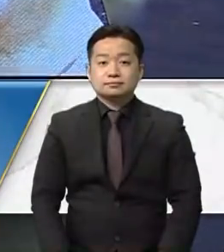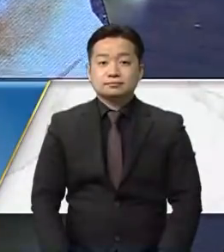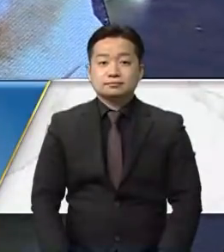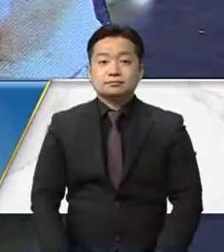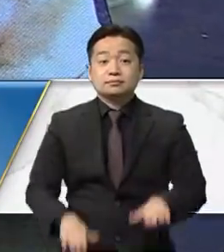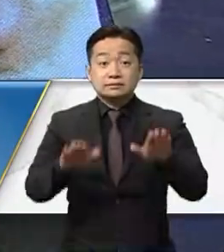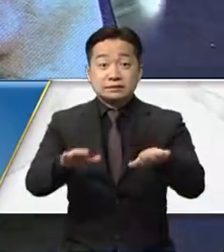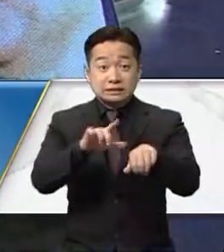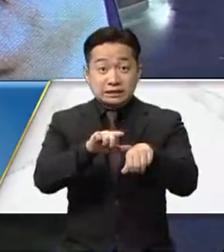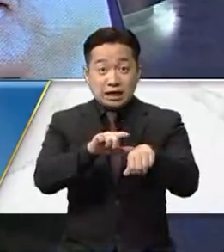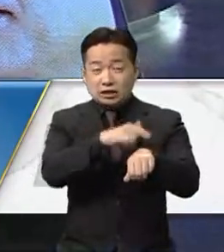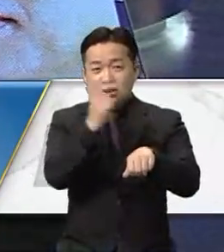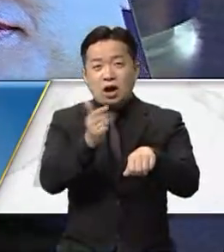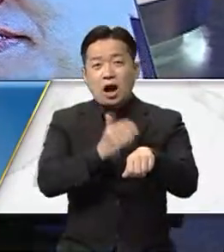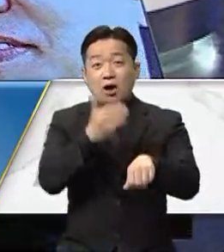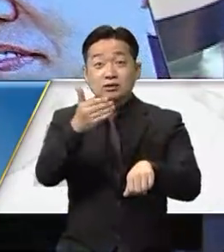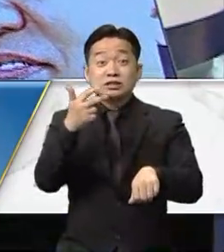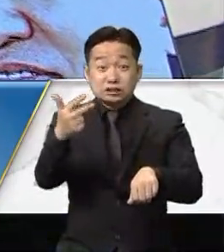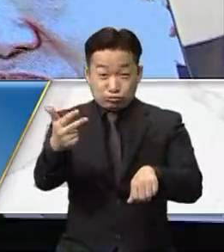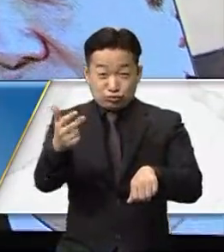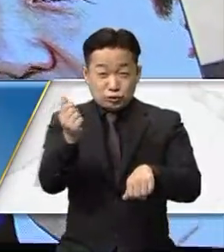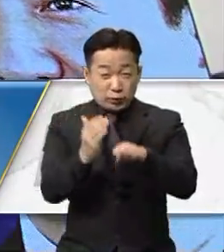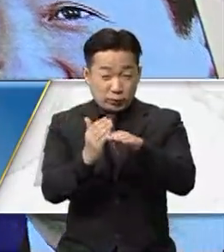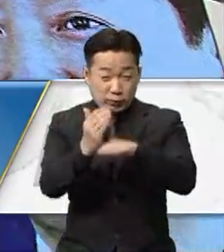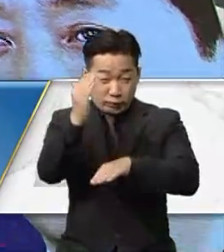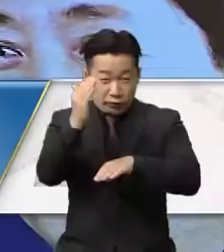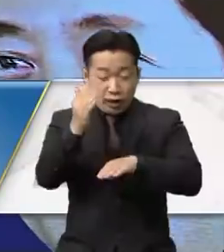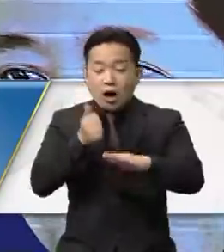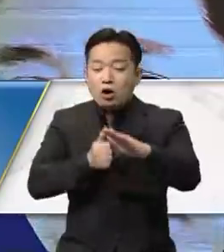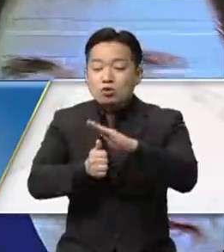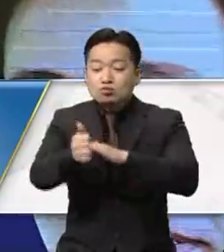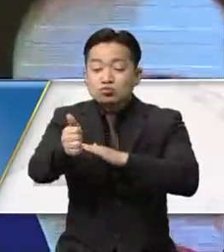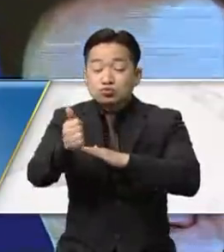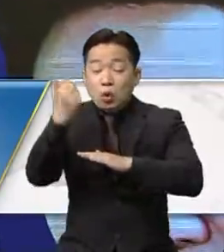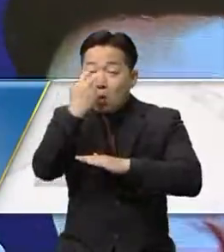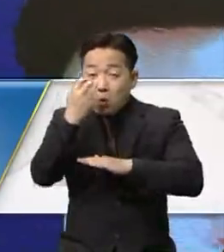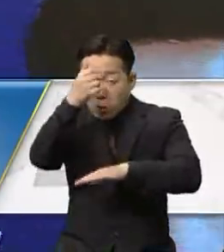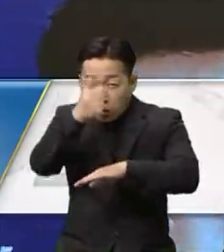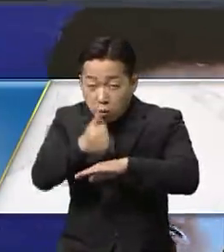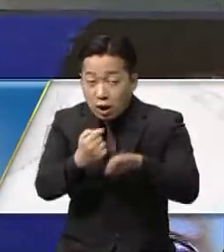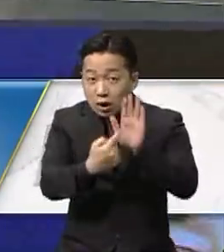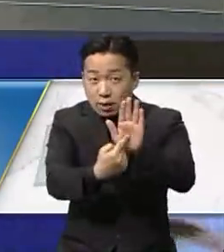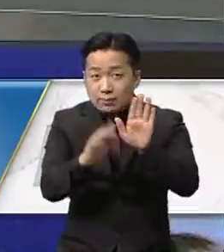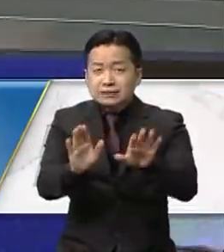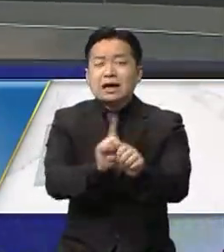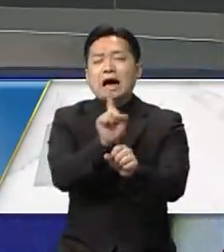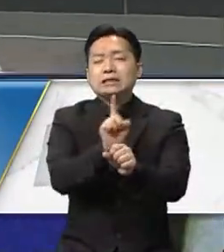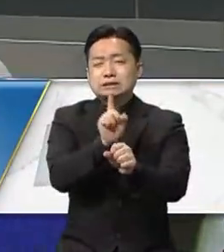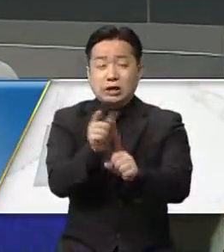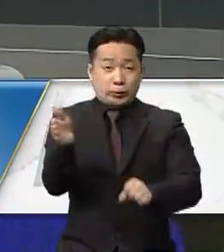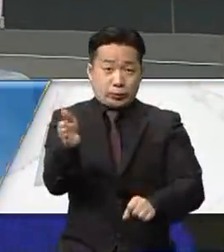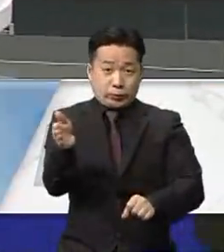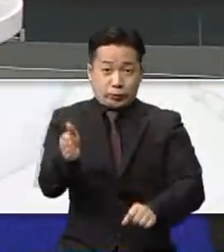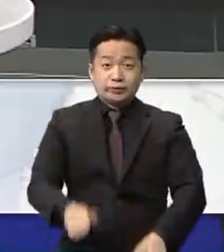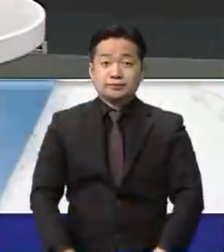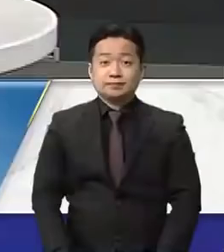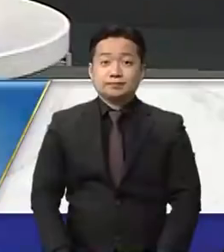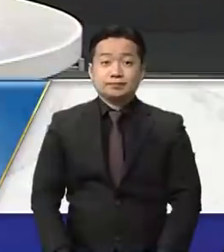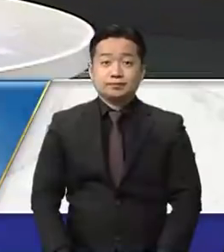네, 지금 시간 저녁 9시 7분 막 지나고 있습니다. 출구조사 결과가 발표된 지약 1시간 정도 됐습니다.